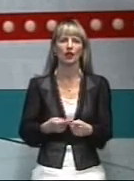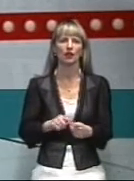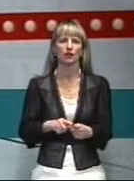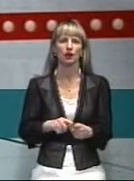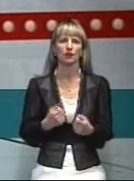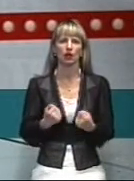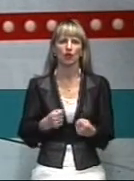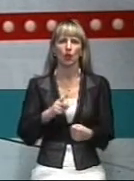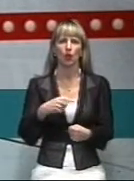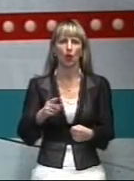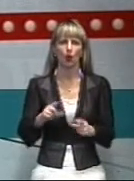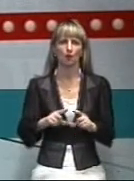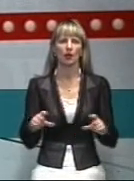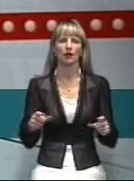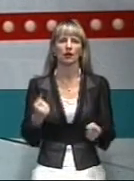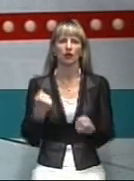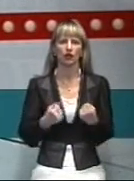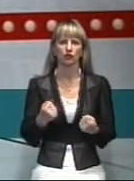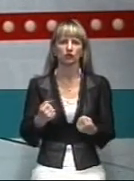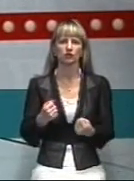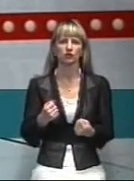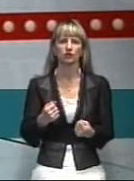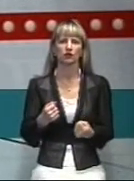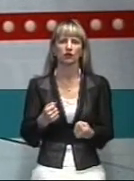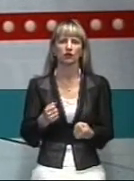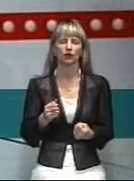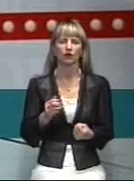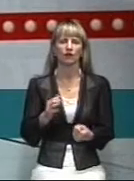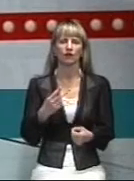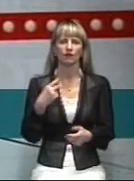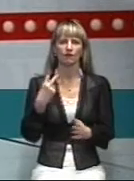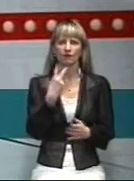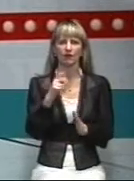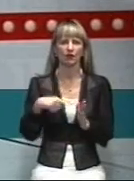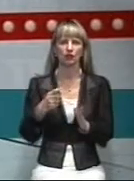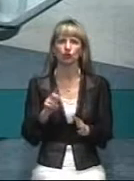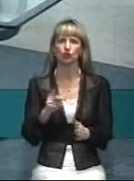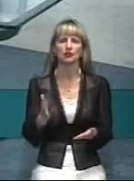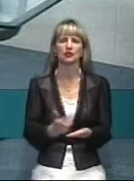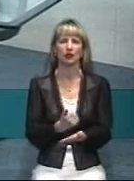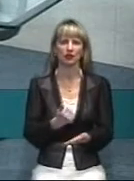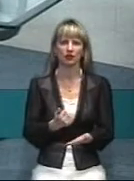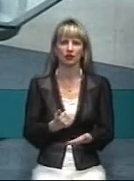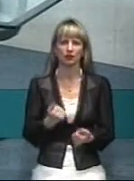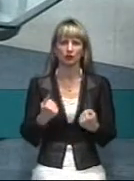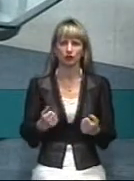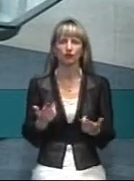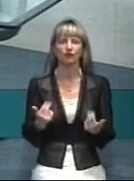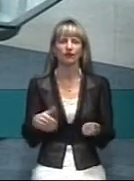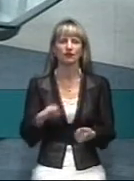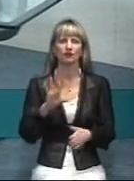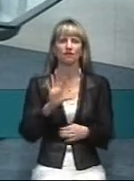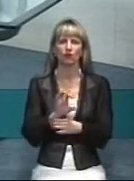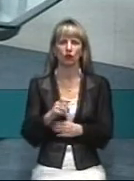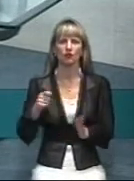номерних знаків, марки автомобіля. Тобто, надалі ведеться така відеофіксація, щоб знайти? Звичайно. Всі фото,